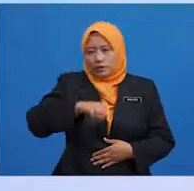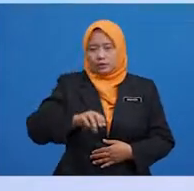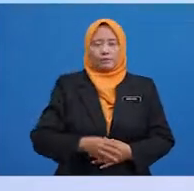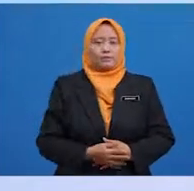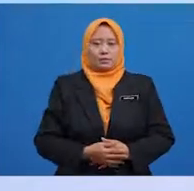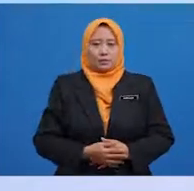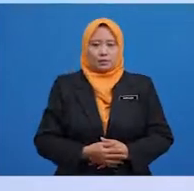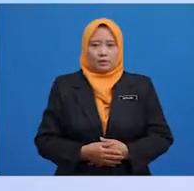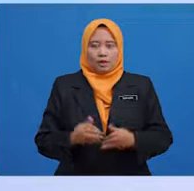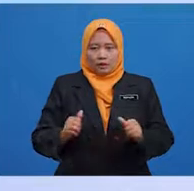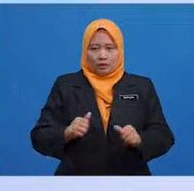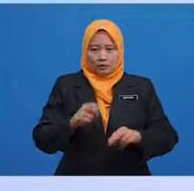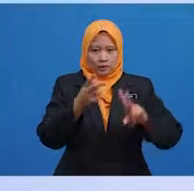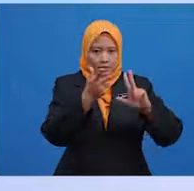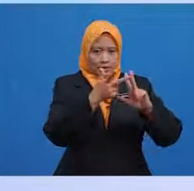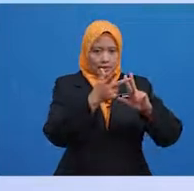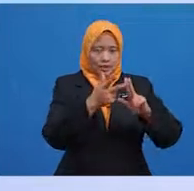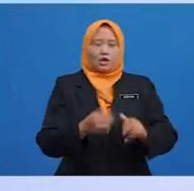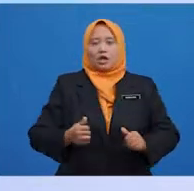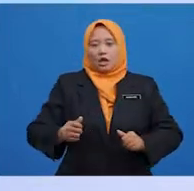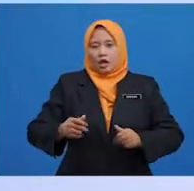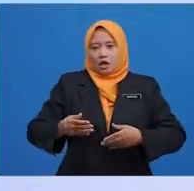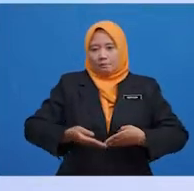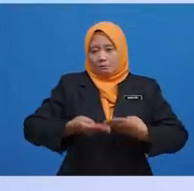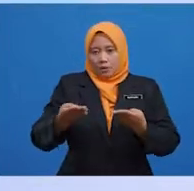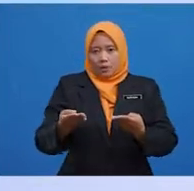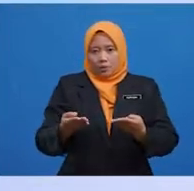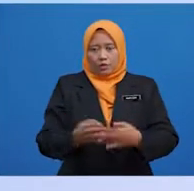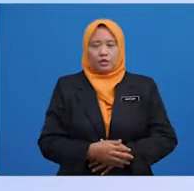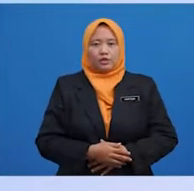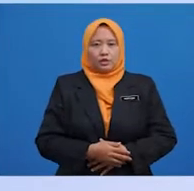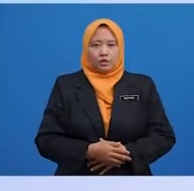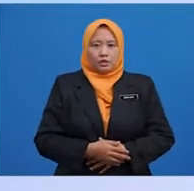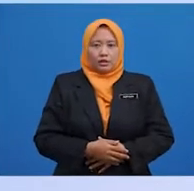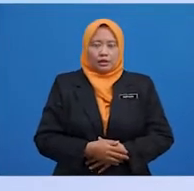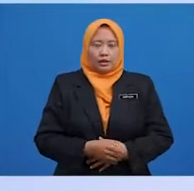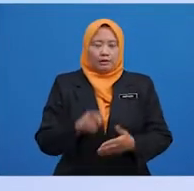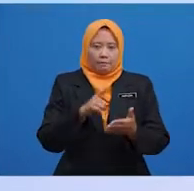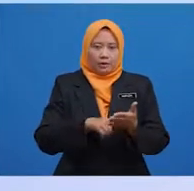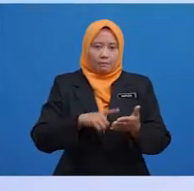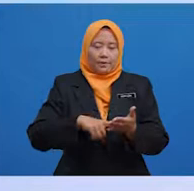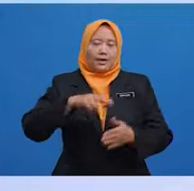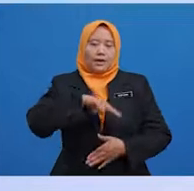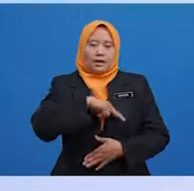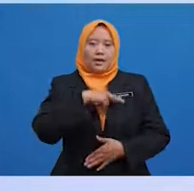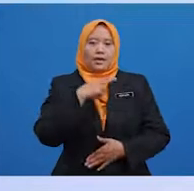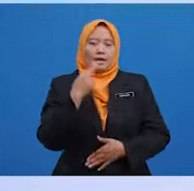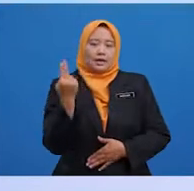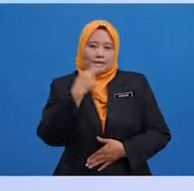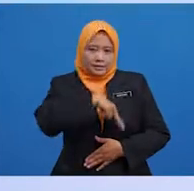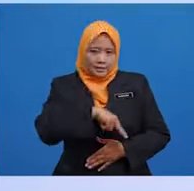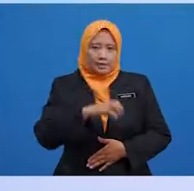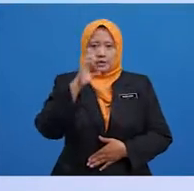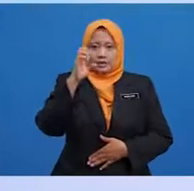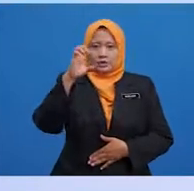hasil pencernaan seperti gula, asid amino, vitamin dan garam mineral dari usus